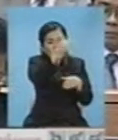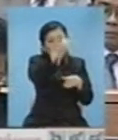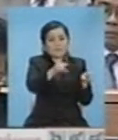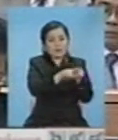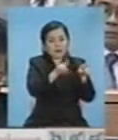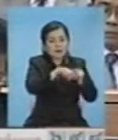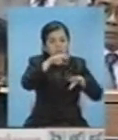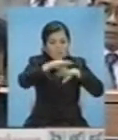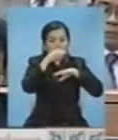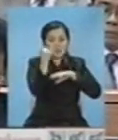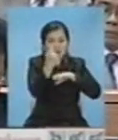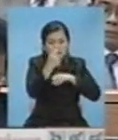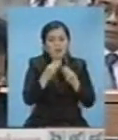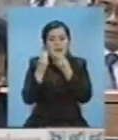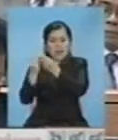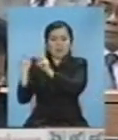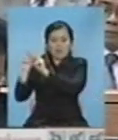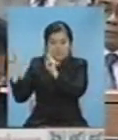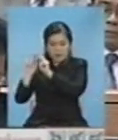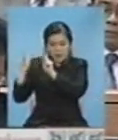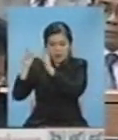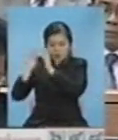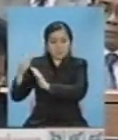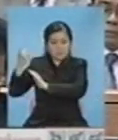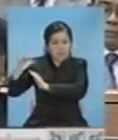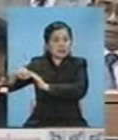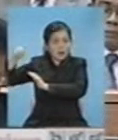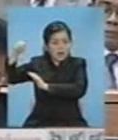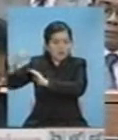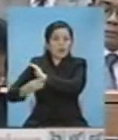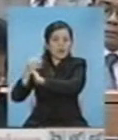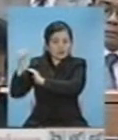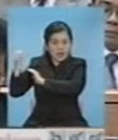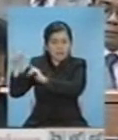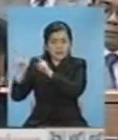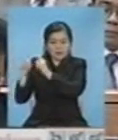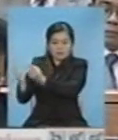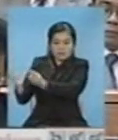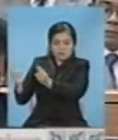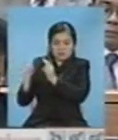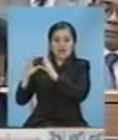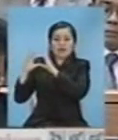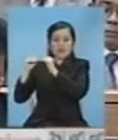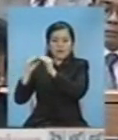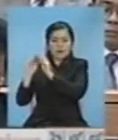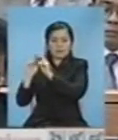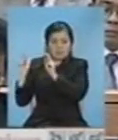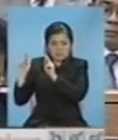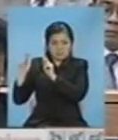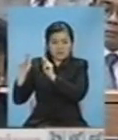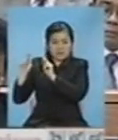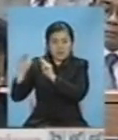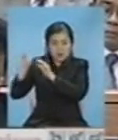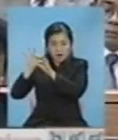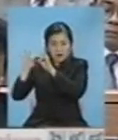ที่นั่งสามารถเข้าไปเป็นกรรมการสรรหาได้ในที่ประชุมกรรมการสรรหากรรมการปป